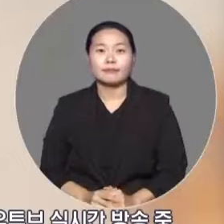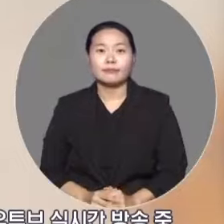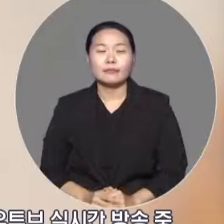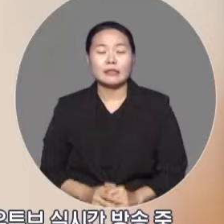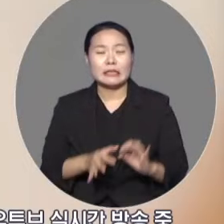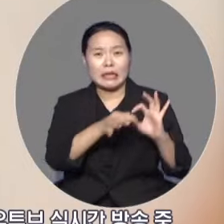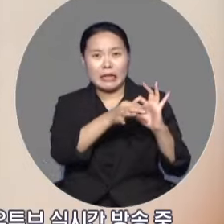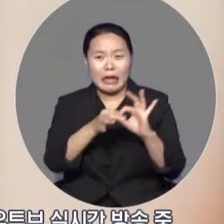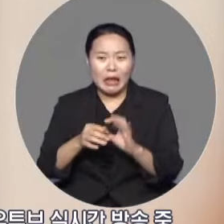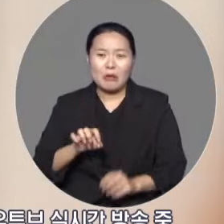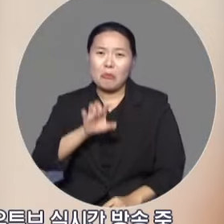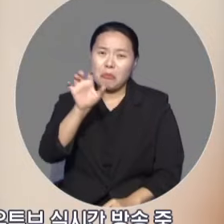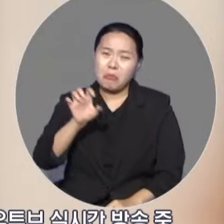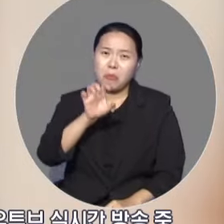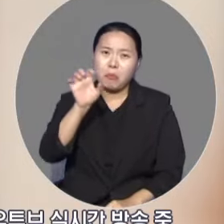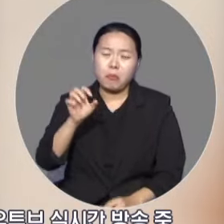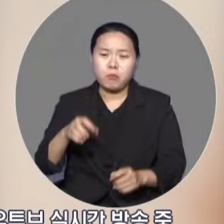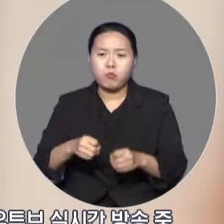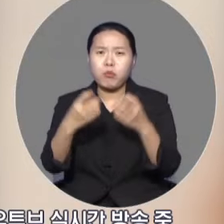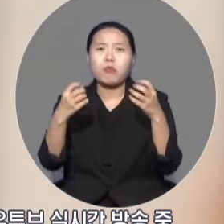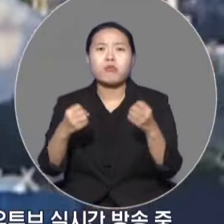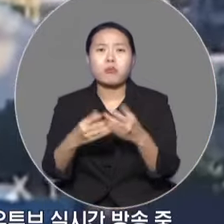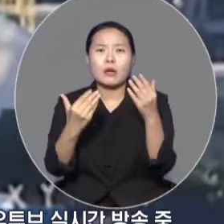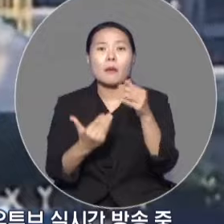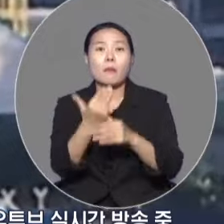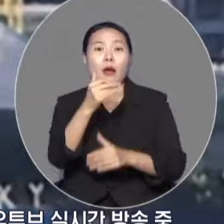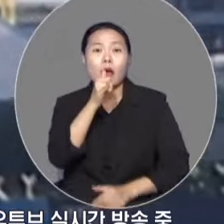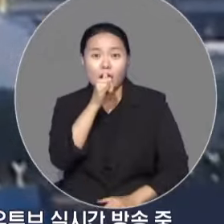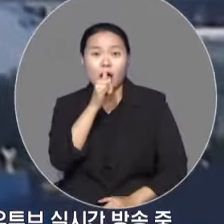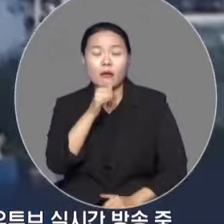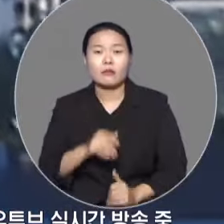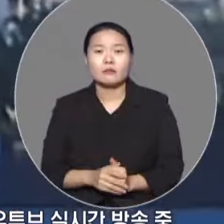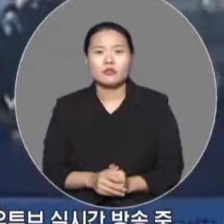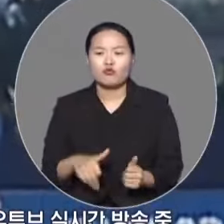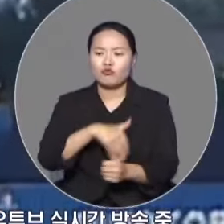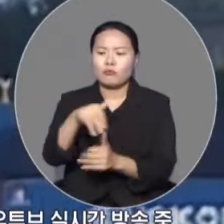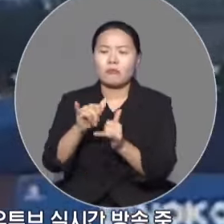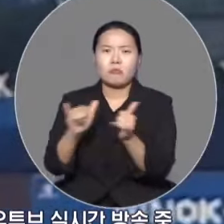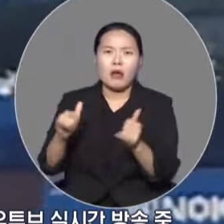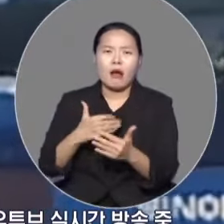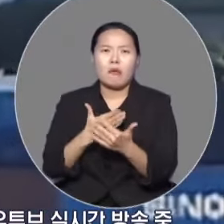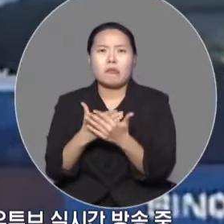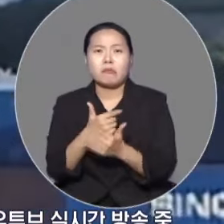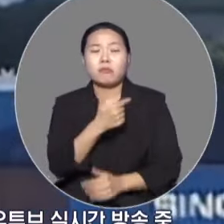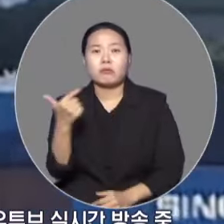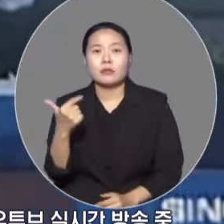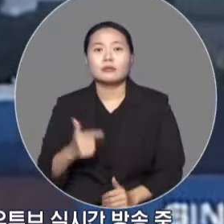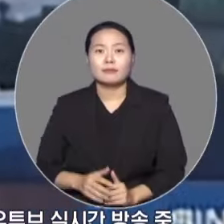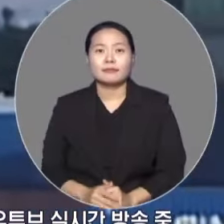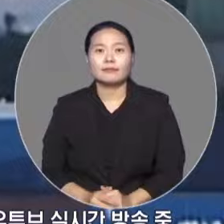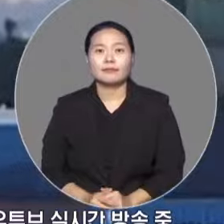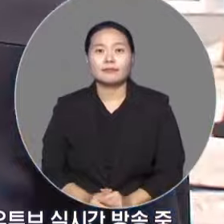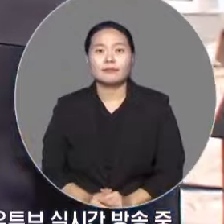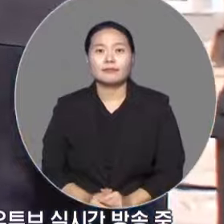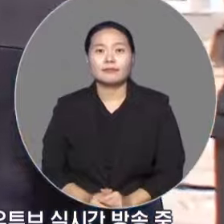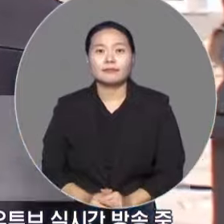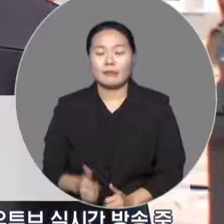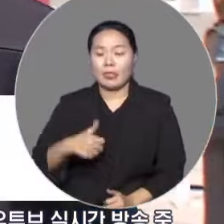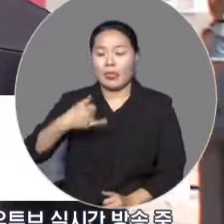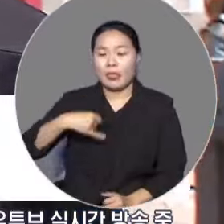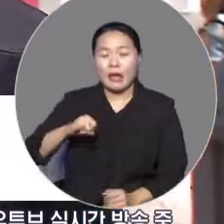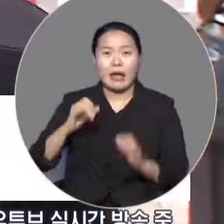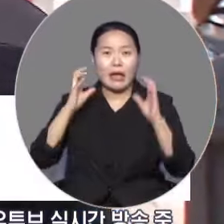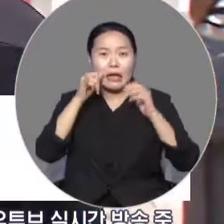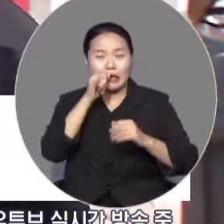잊을만 하면 몇 시간씩 계속되는 폭발 사고가 반복되자 인근 주민들은 불안감을 호소합니다. 자식이나